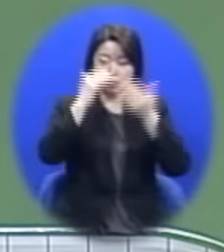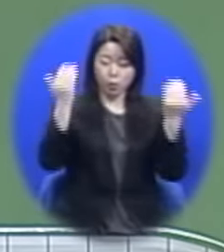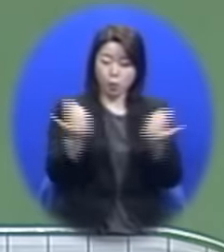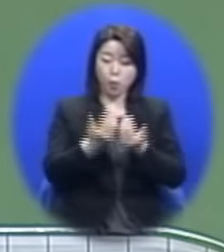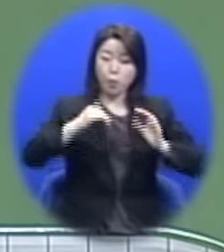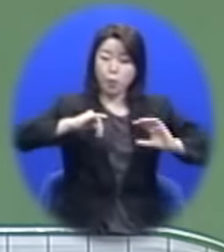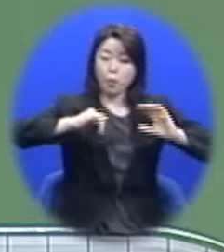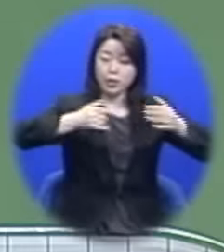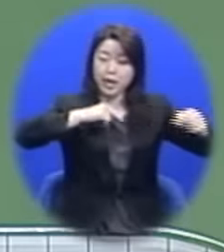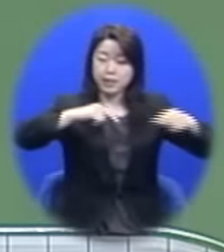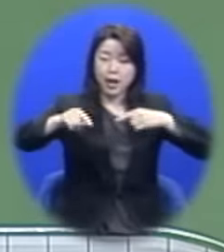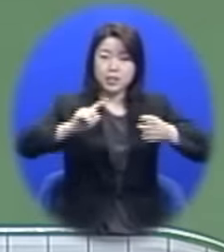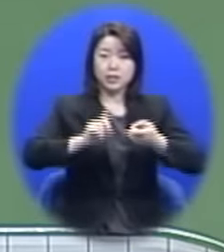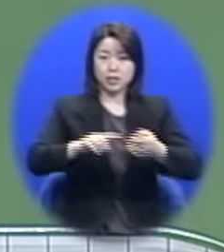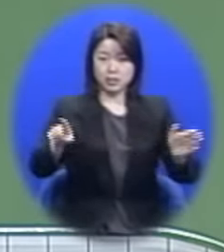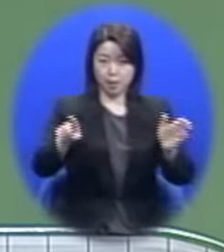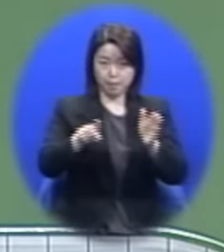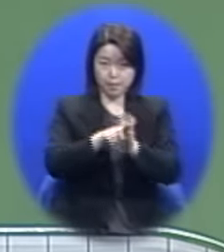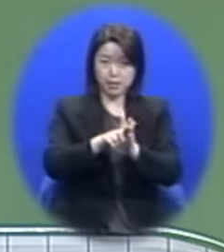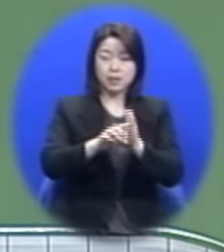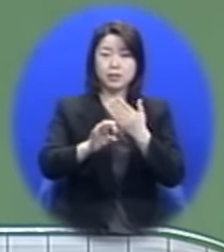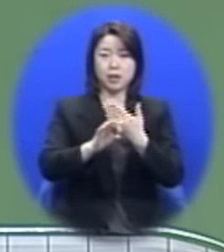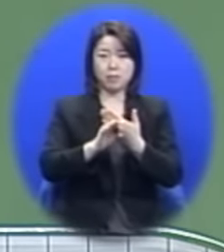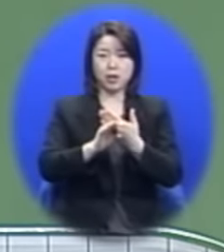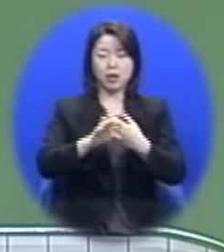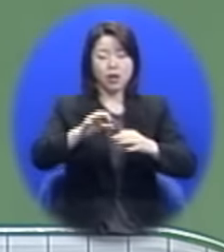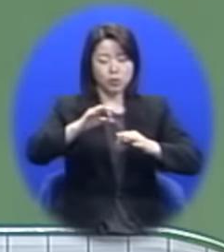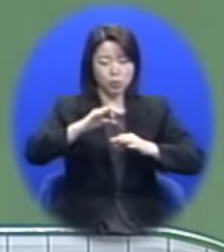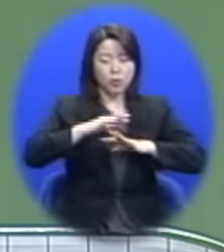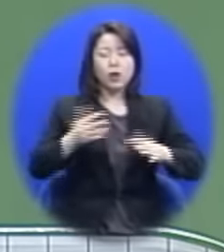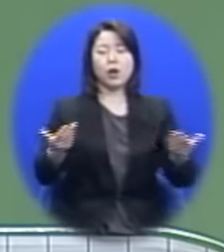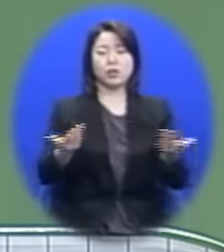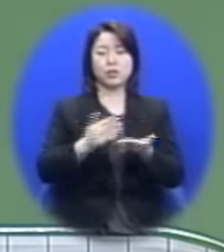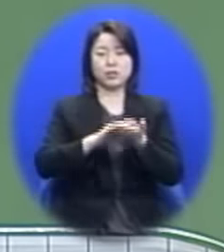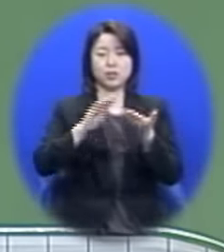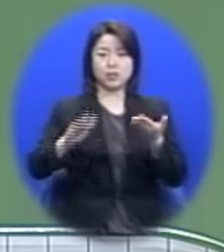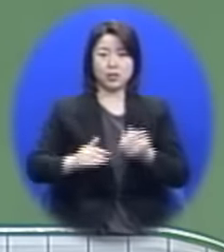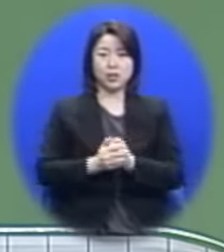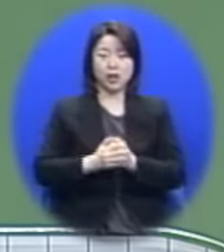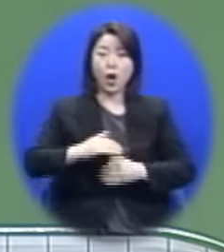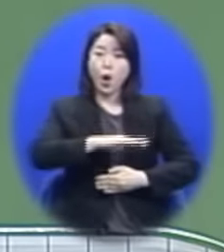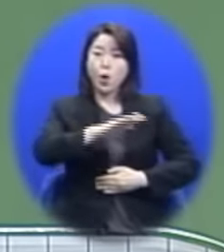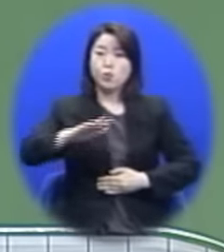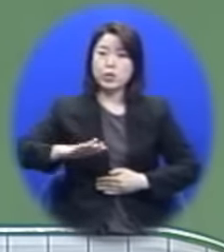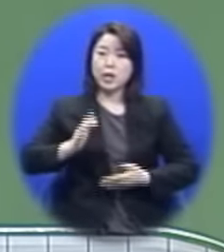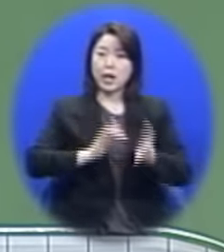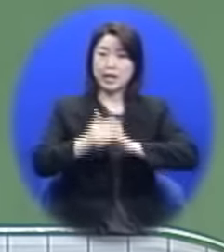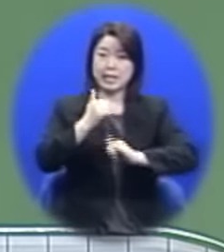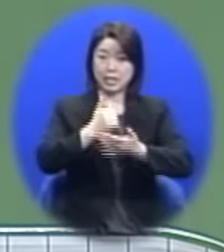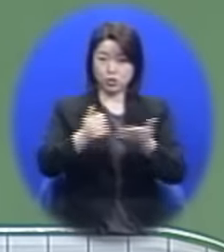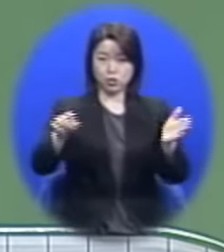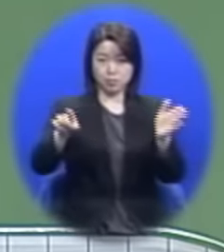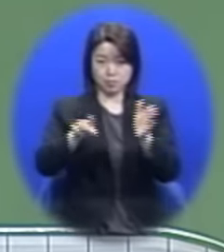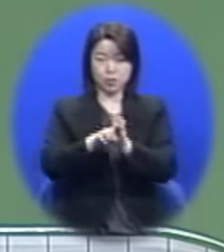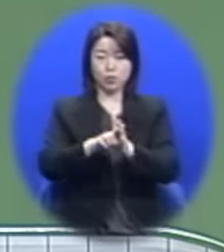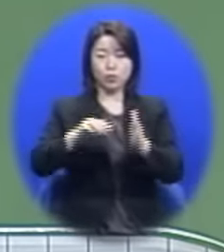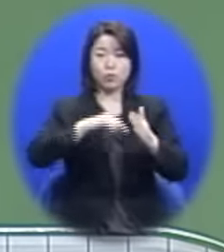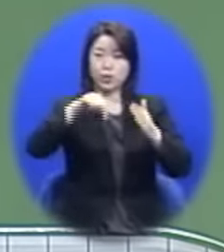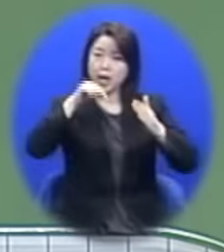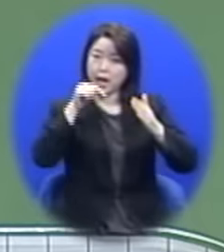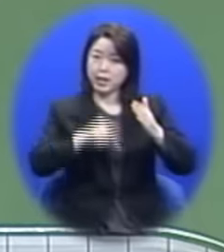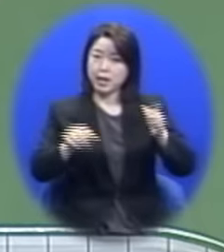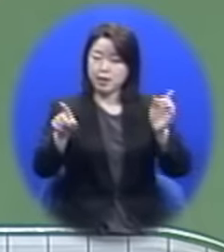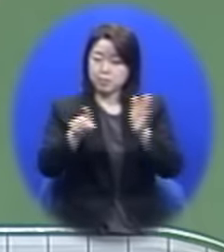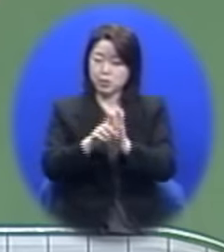다스리는 것을 정말 믿는다는 것은 놀라운 일입니다. 우리가 예수님을 믿고 우리 안에 믿음이